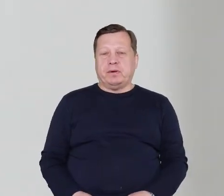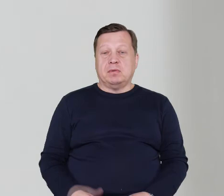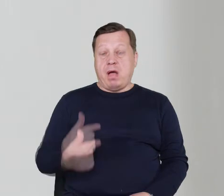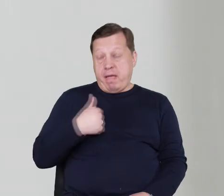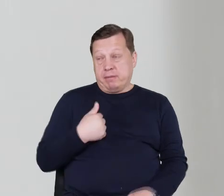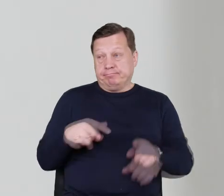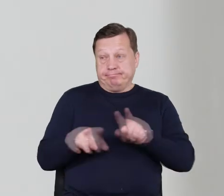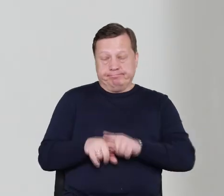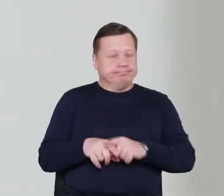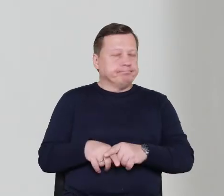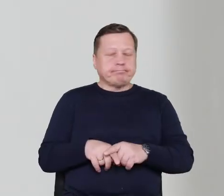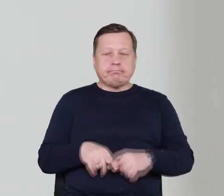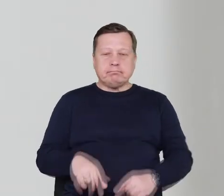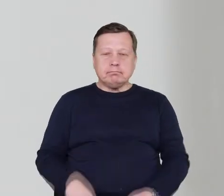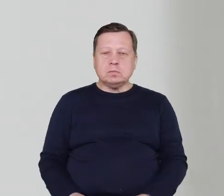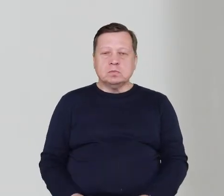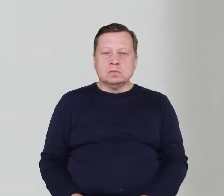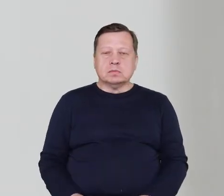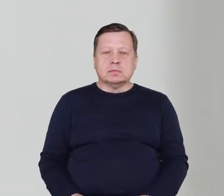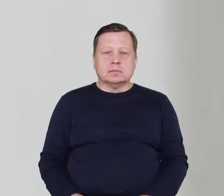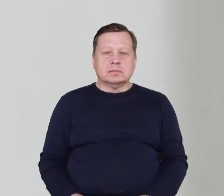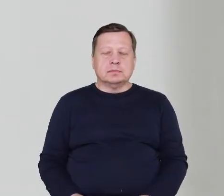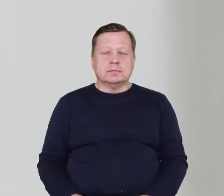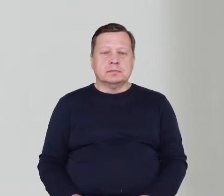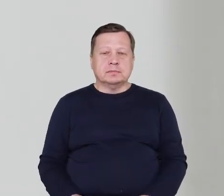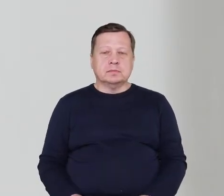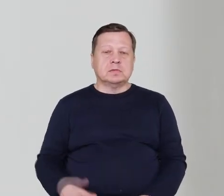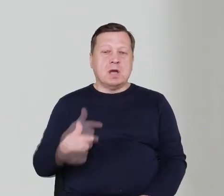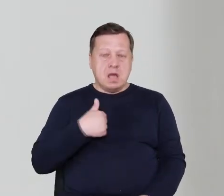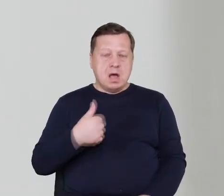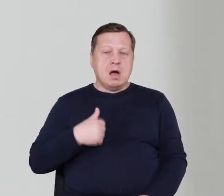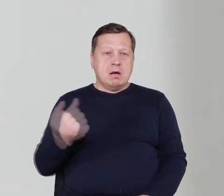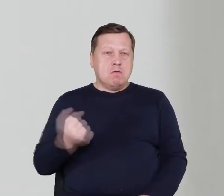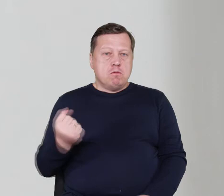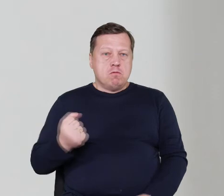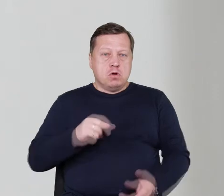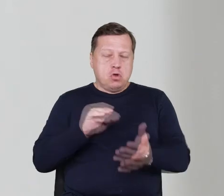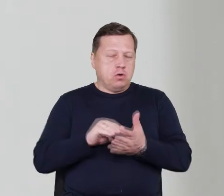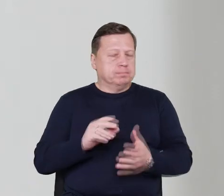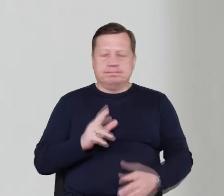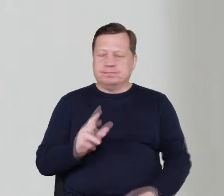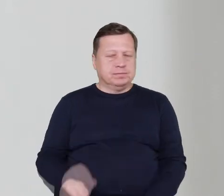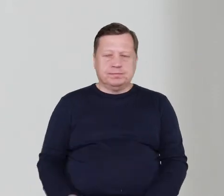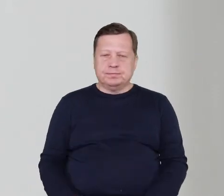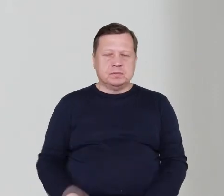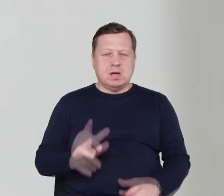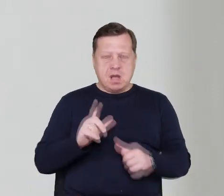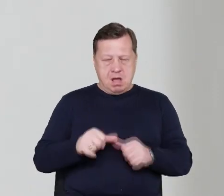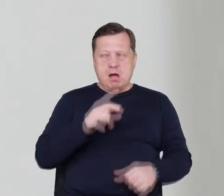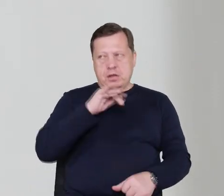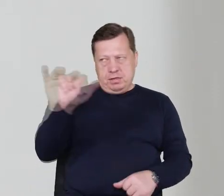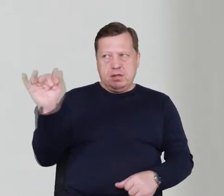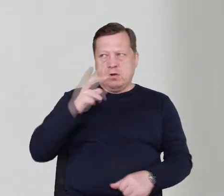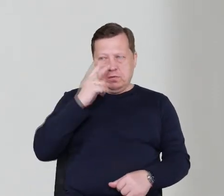uważam siebie za osobę jakoś mogę jakoś mega doświadczoną w tych kwestiach natomiast miałem przyjemność pracować z osobami które są bardzo